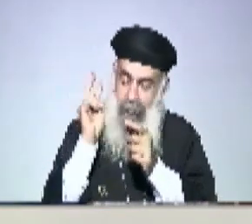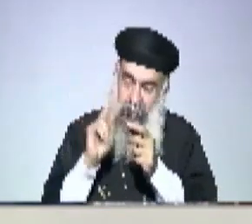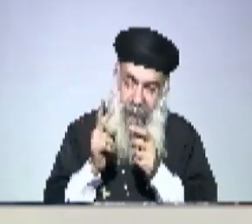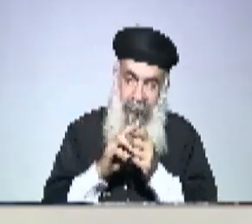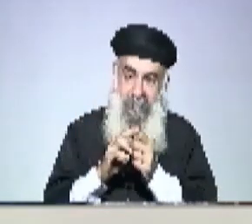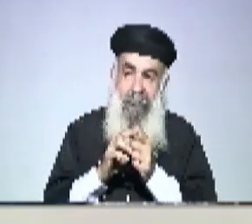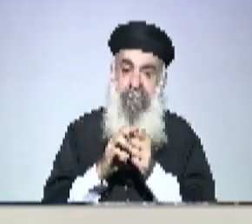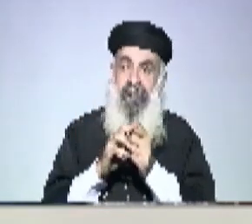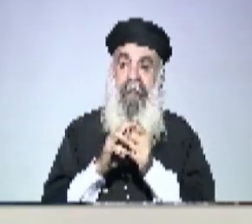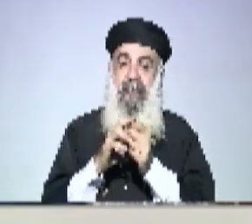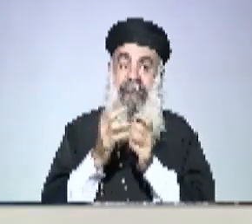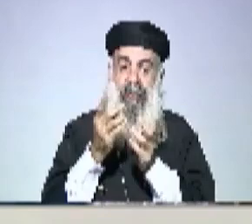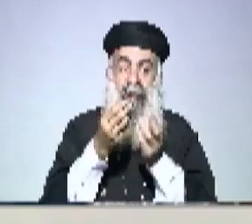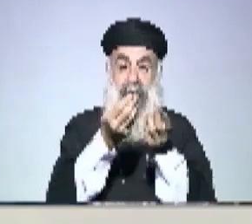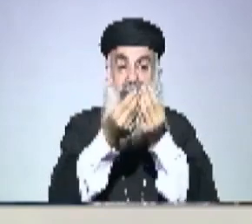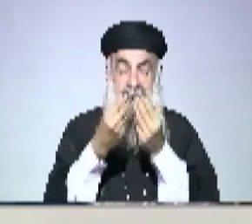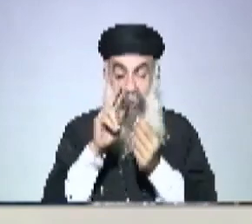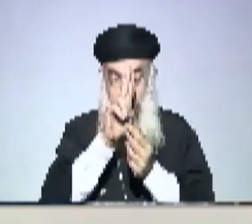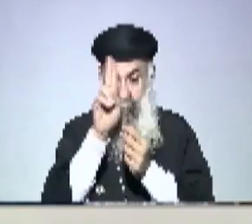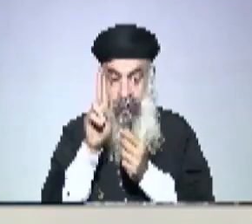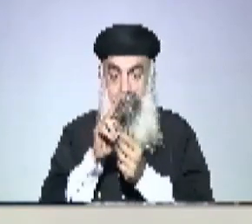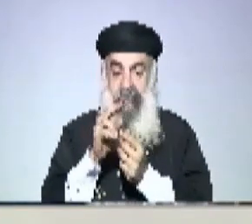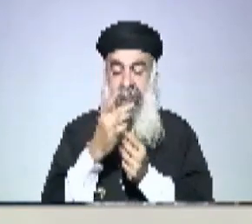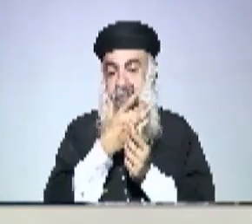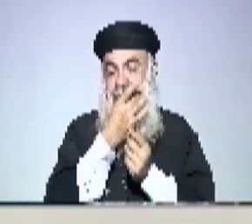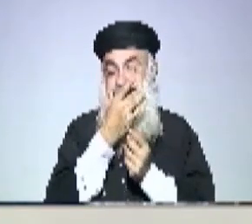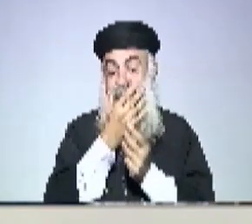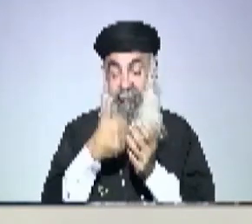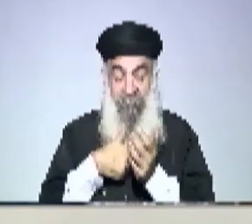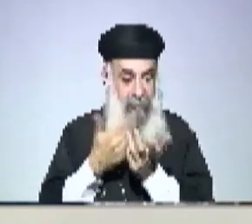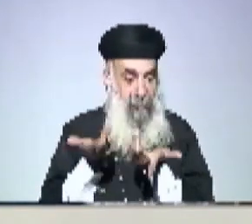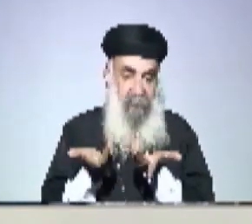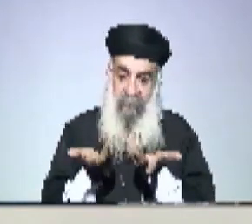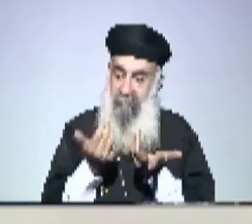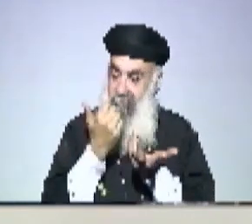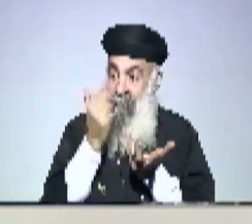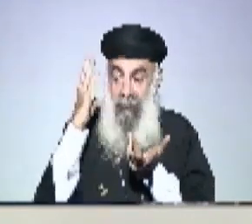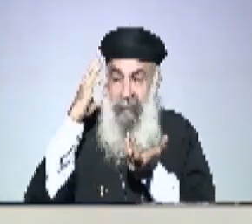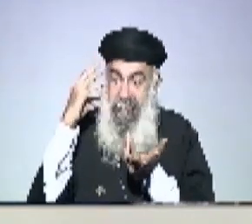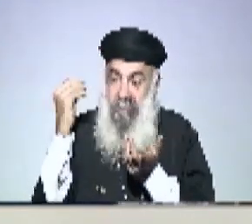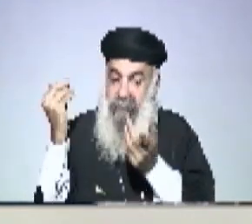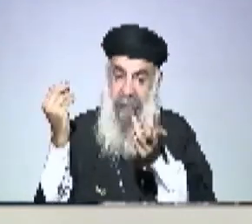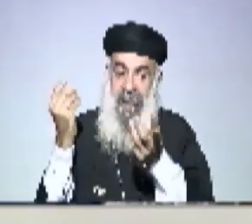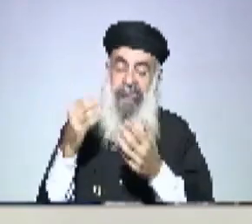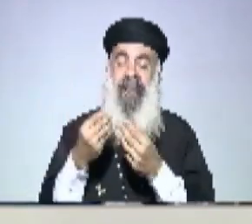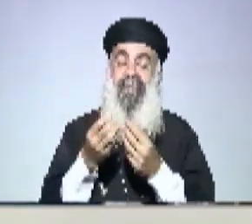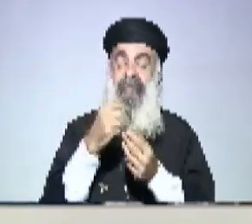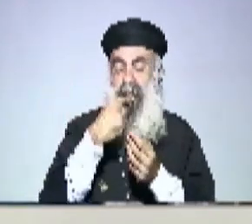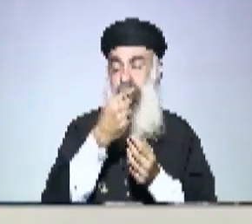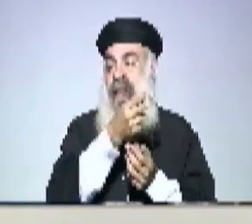بالنا وهو جه يطلب نبقى مكسوفين من نفسنا ان احنا اضطرنا